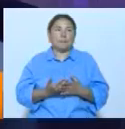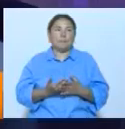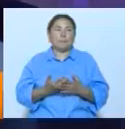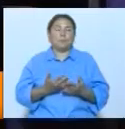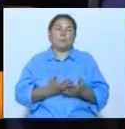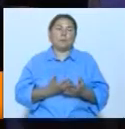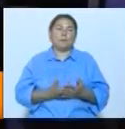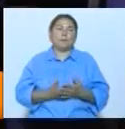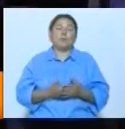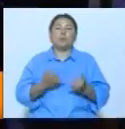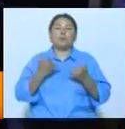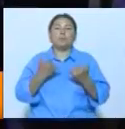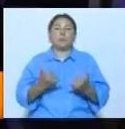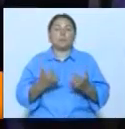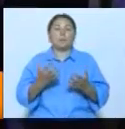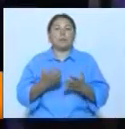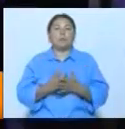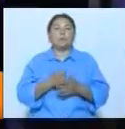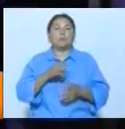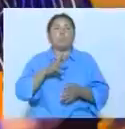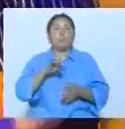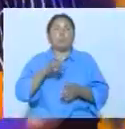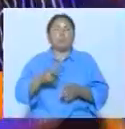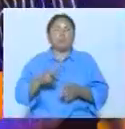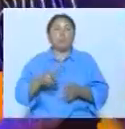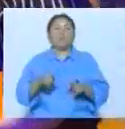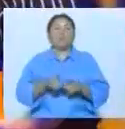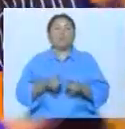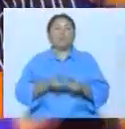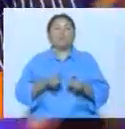деп ойлаймын. Ұйымдастырушылар тағылымы мол, тәрбиелік мәні зор, мұндай